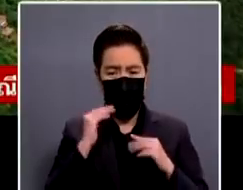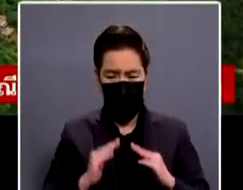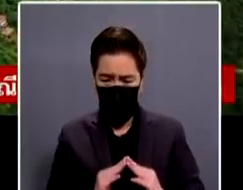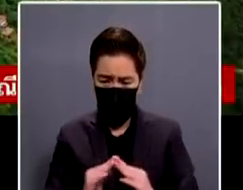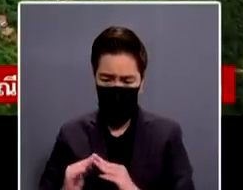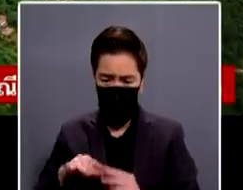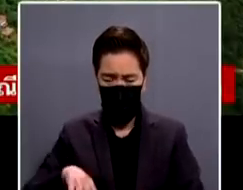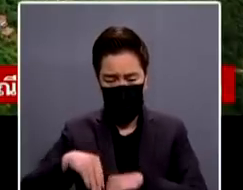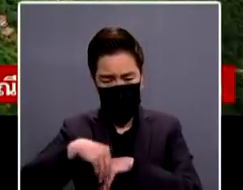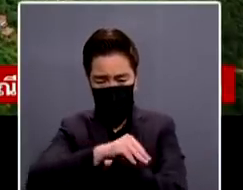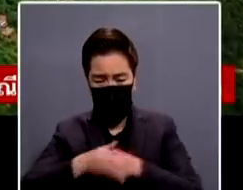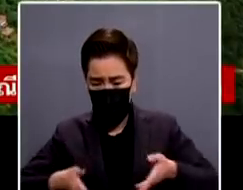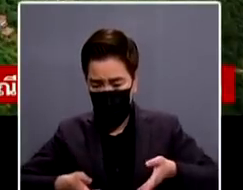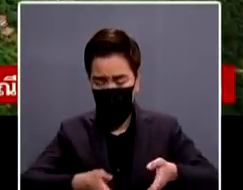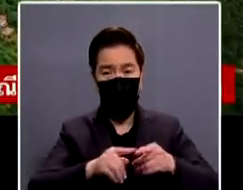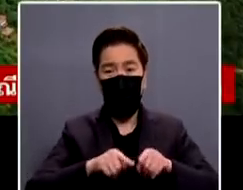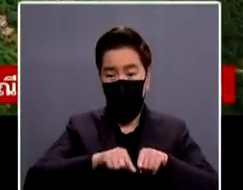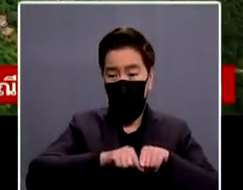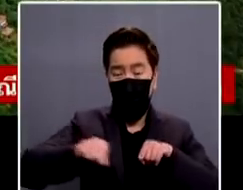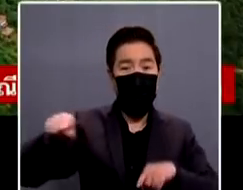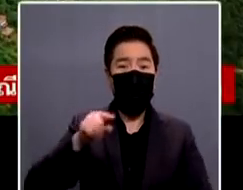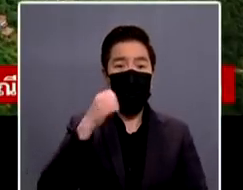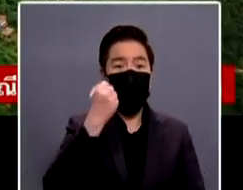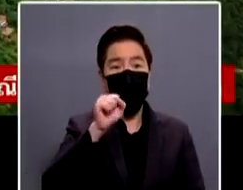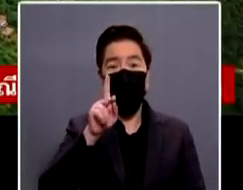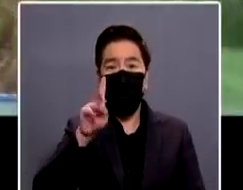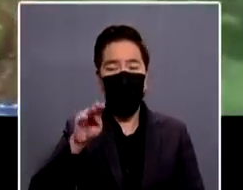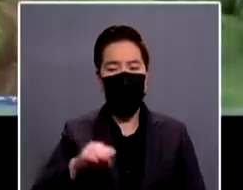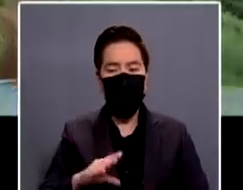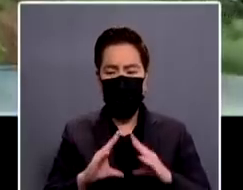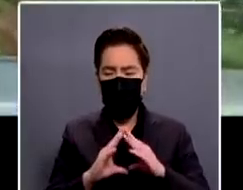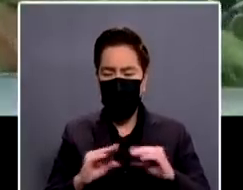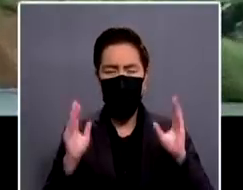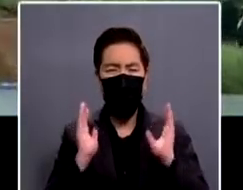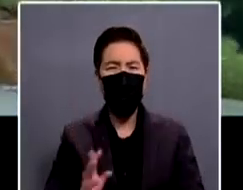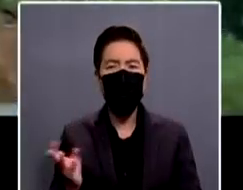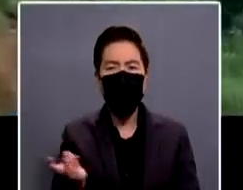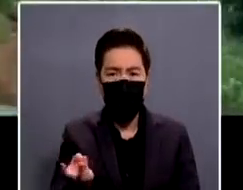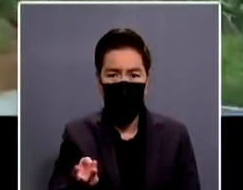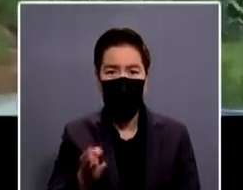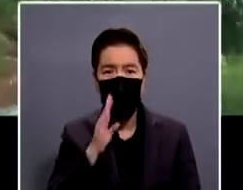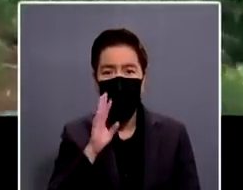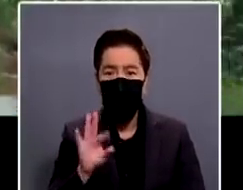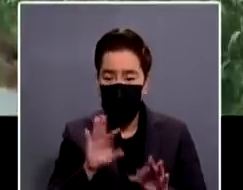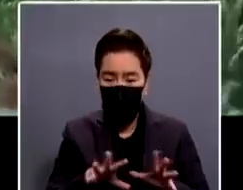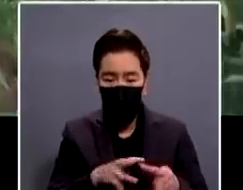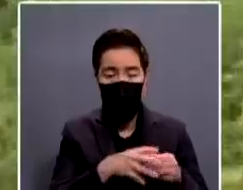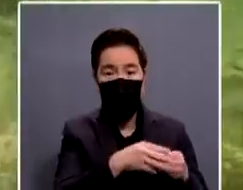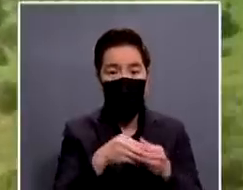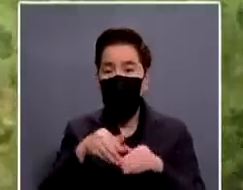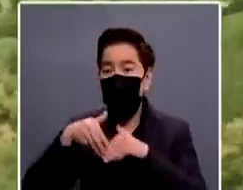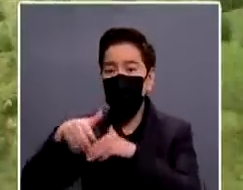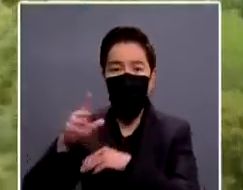ที่ตั้งอยู่ไกลจากถนนใหญ่10กิโลเมตรเส้นทางส่วนใหญ่เนี่ยค่อนข้างเปรียวนะคะมีคนน้อยหากเลือกพาเด็กออกนอกพื้น